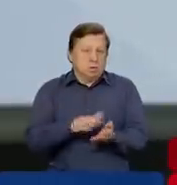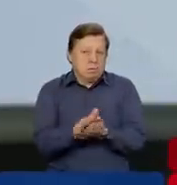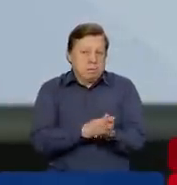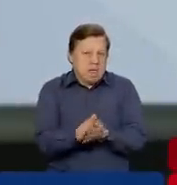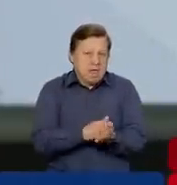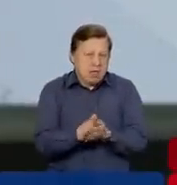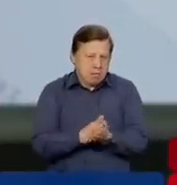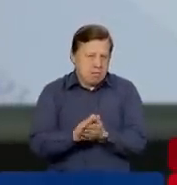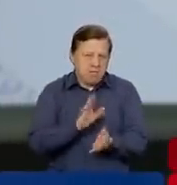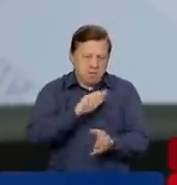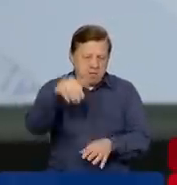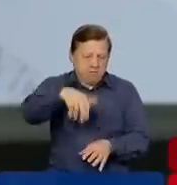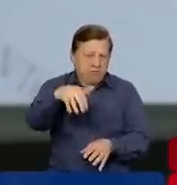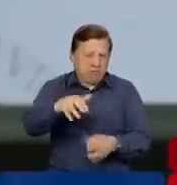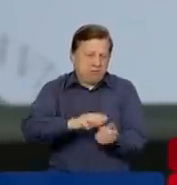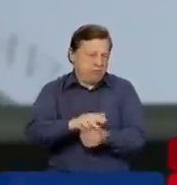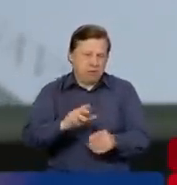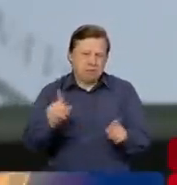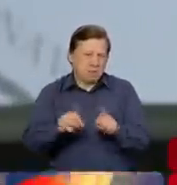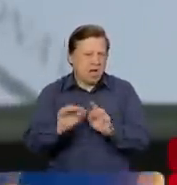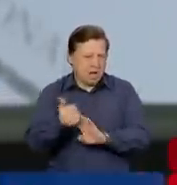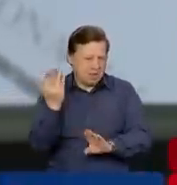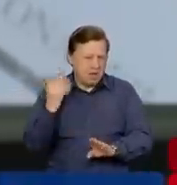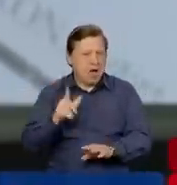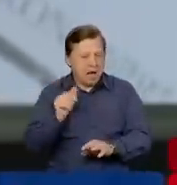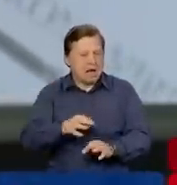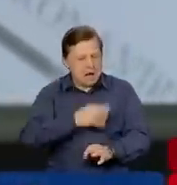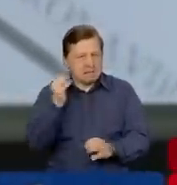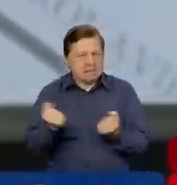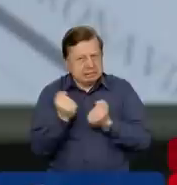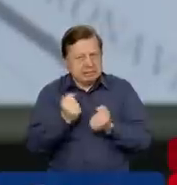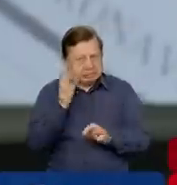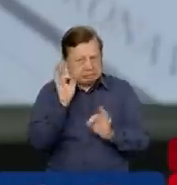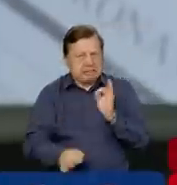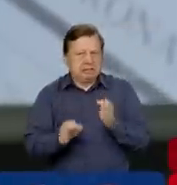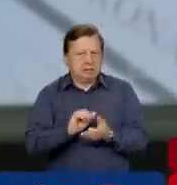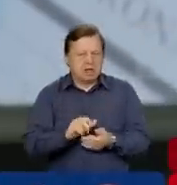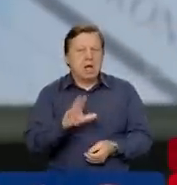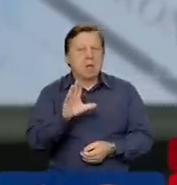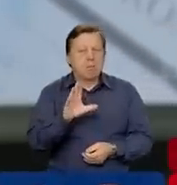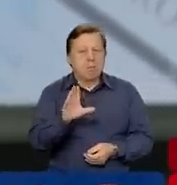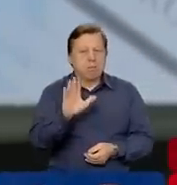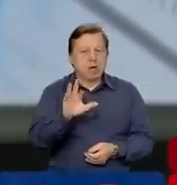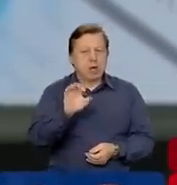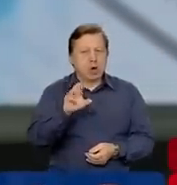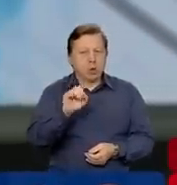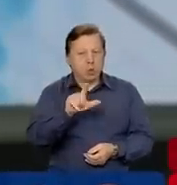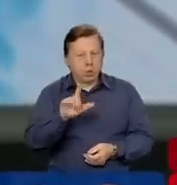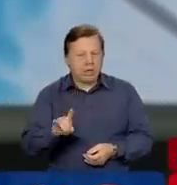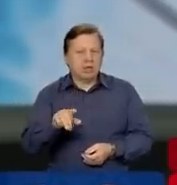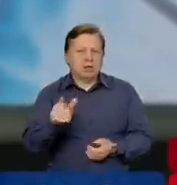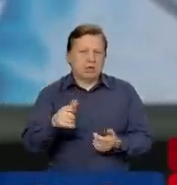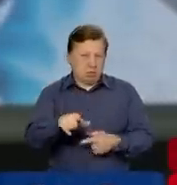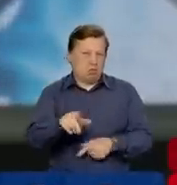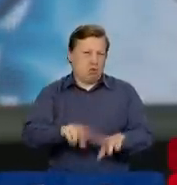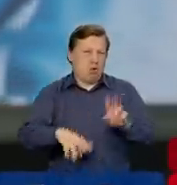sposób taki, jak to robiliśmy do tej pory, no może bardziej staranny. Natomiast brokuły i inne warzywa, które gotujemy, no to